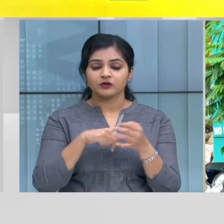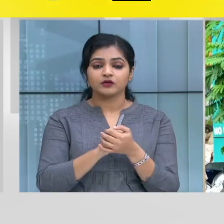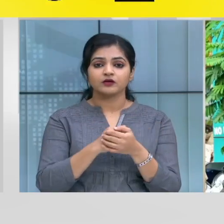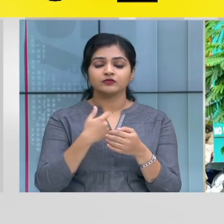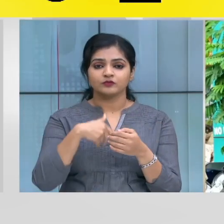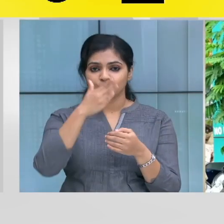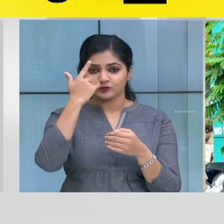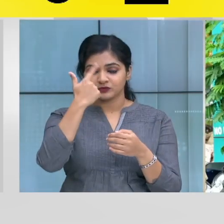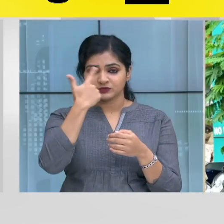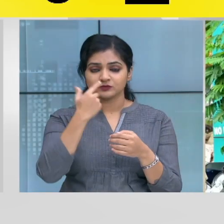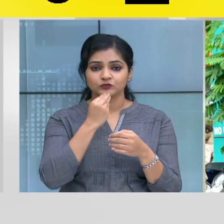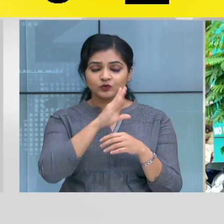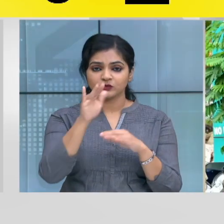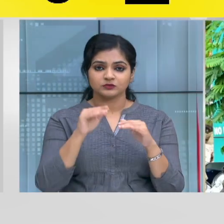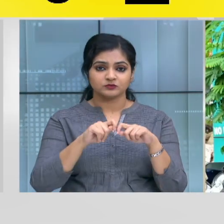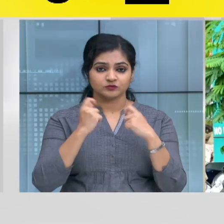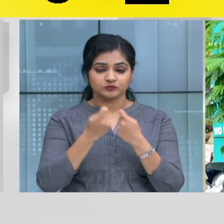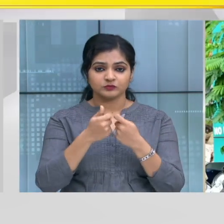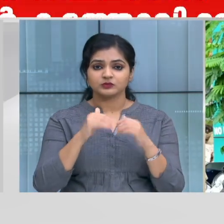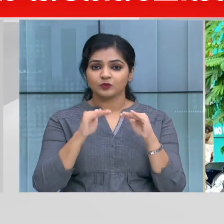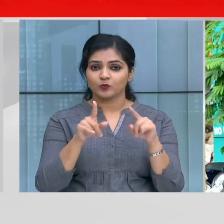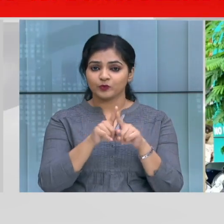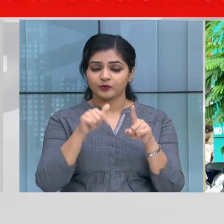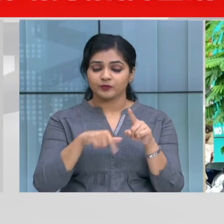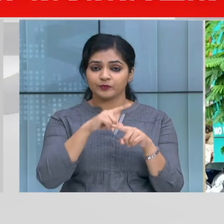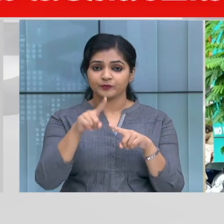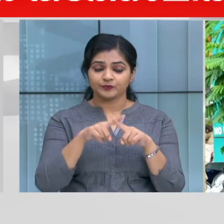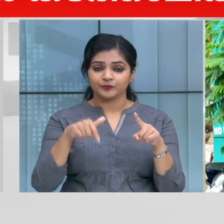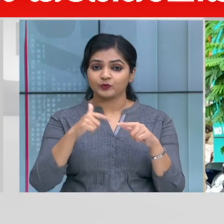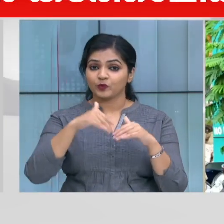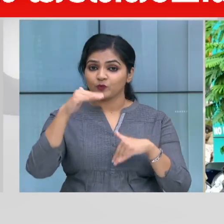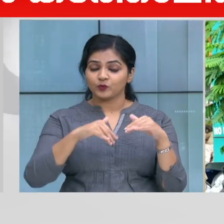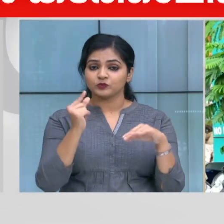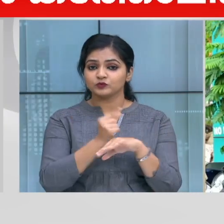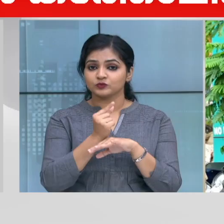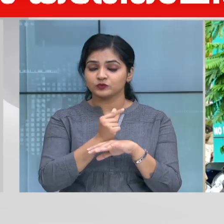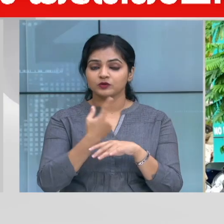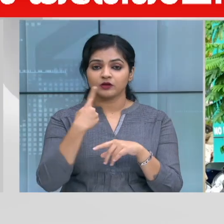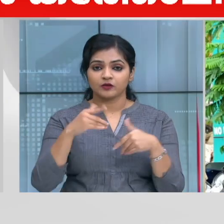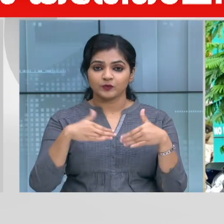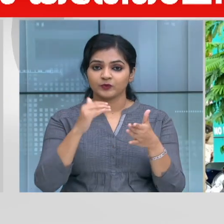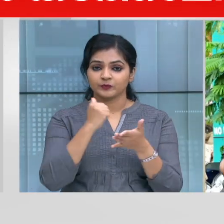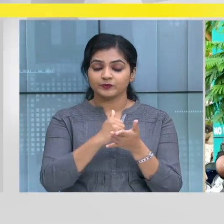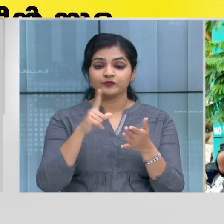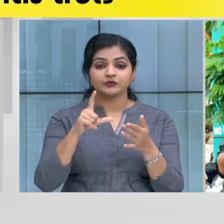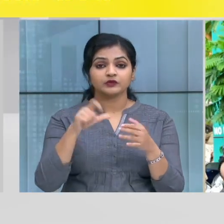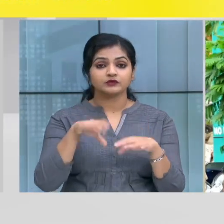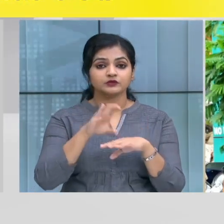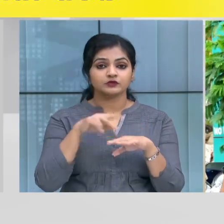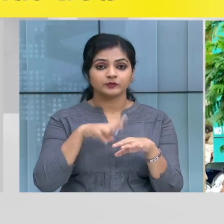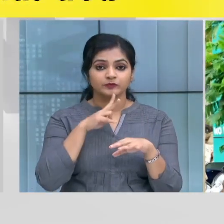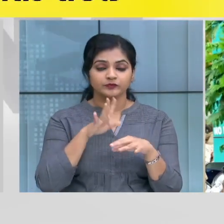സംരക്ഷിക്കപ്പെടണം. ഇതെല്ലാം കാത്തു സൂക്ഷിച്ചുകൊണ്ടാവണം ഒരു സമ്മതിദാനാവകാശം വിനിയോഗിക്കേണ്ട എന്നും ലത്തീൻ സഭ പറഞ്ഞു വെക്കുന്നു. അതോടൊപ്പം